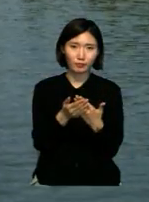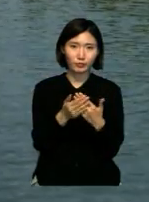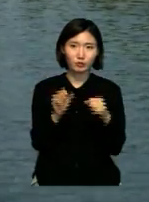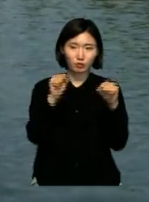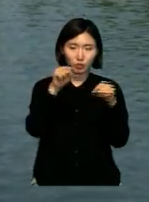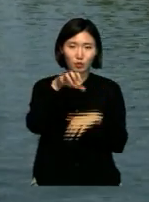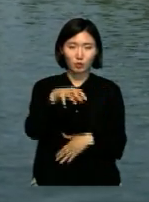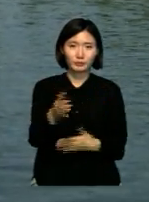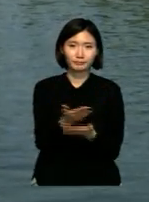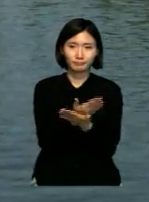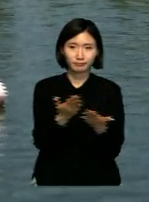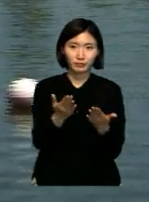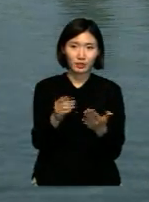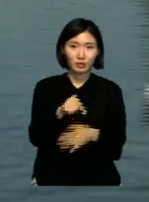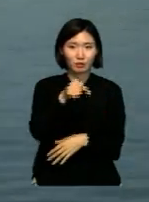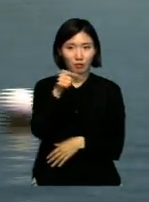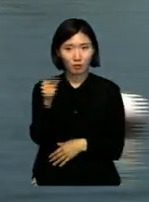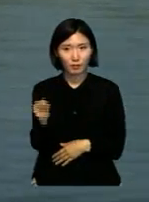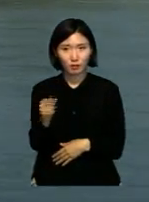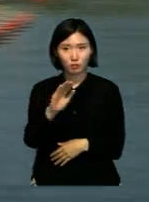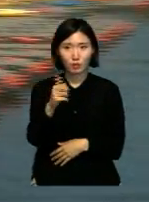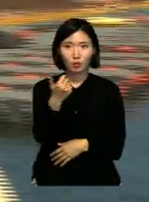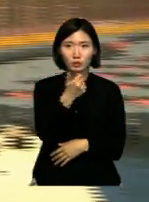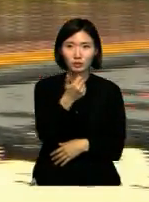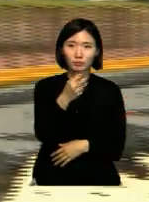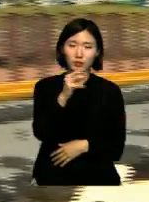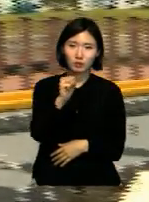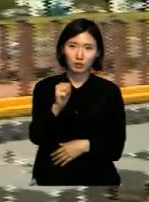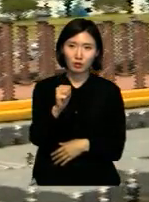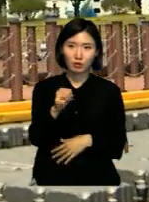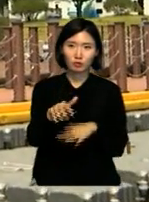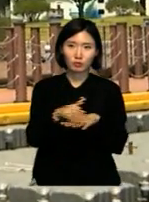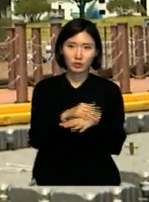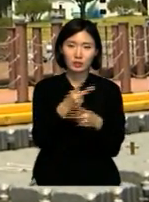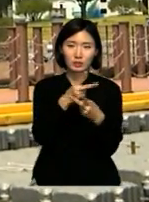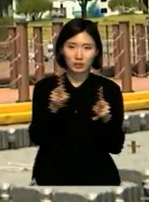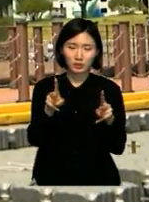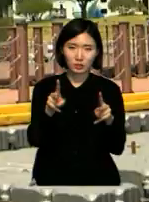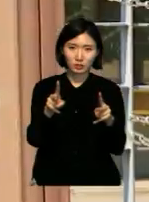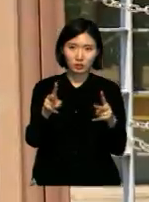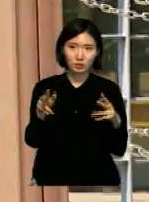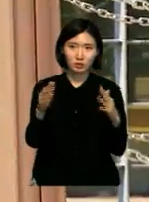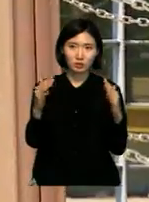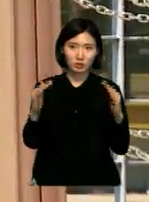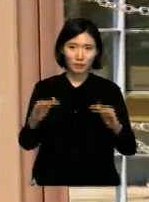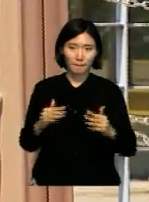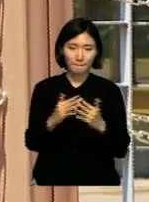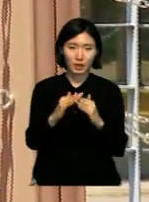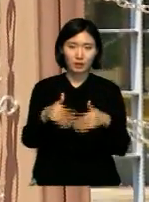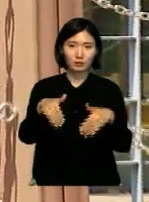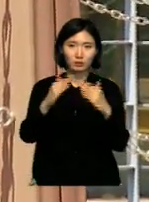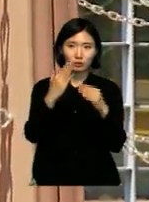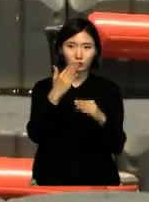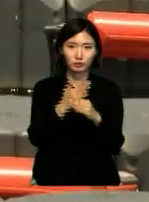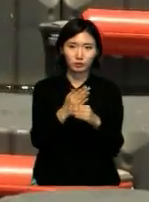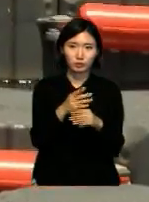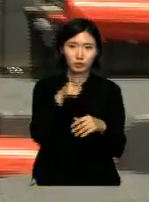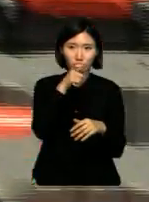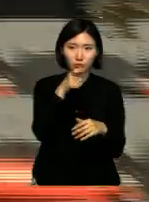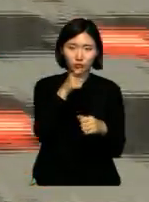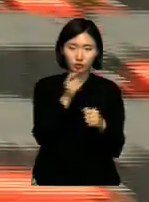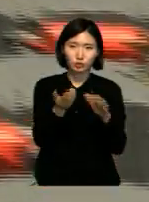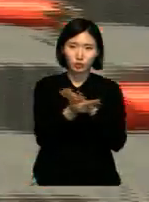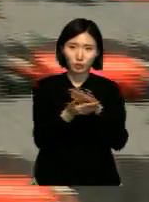공간을 또 바로 그 옆에는 연면적 950여 제곱미터 규모의 2층 건물이 들어서 있는데요. 이곳에는 수상